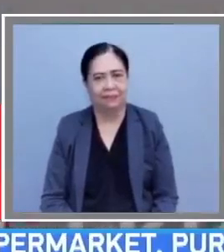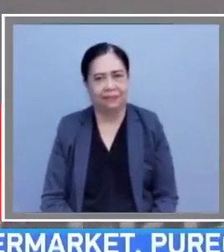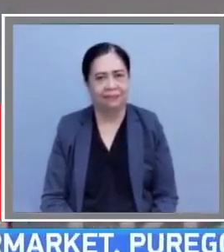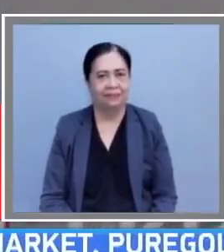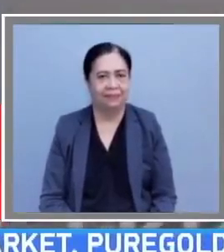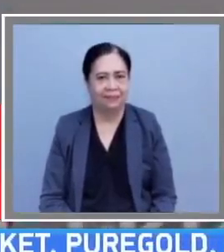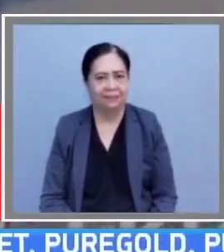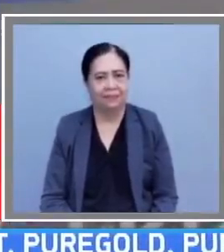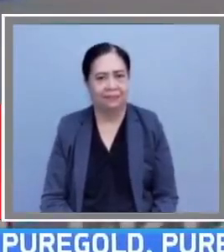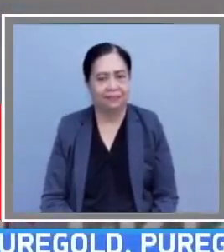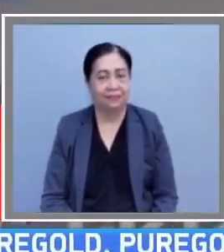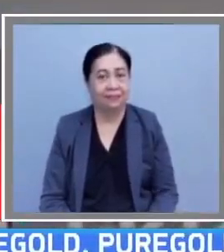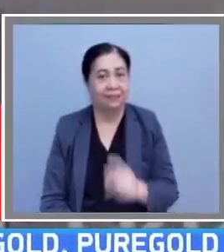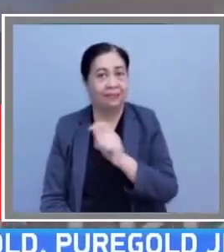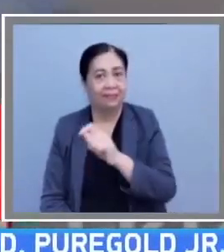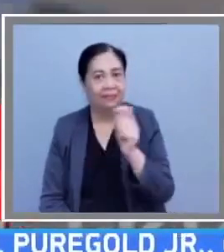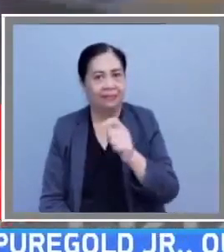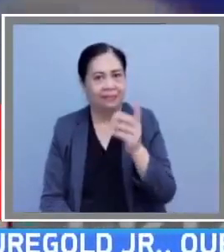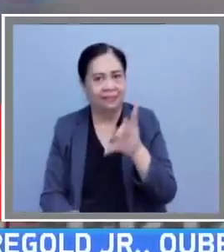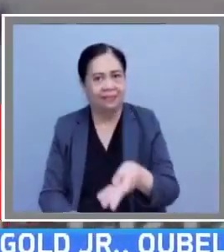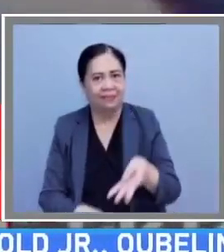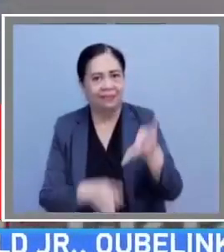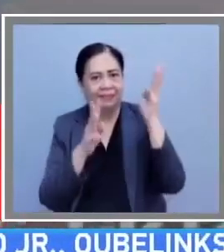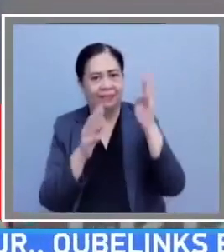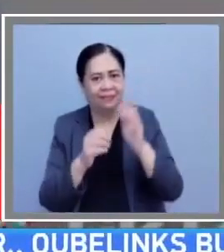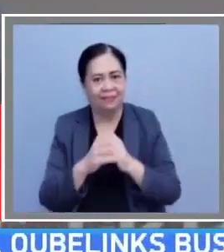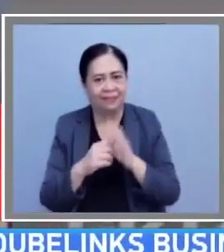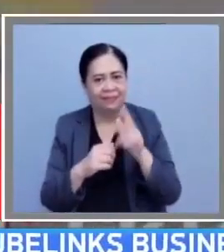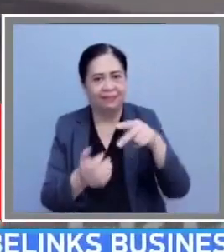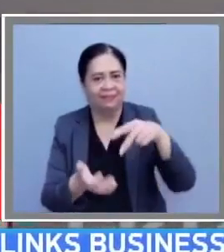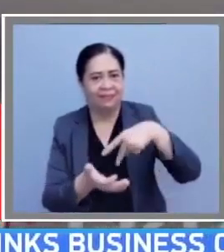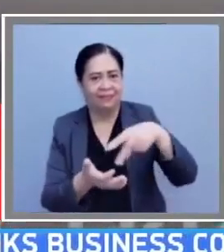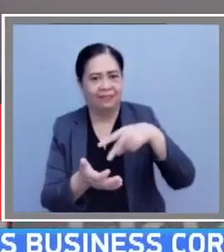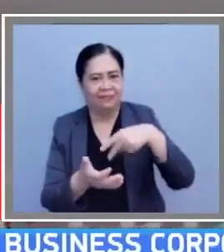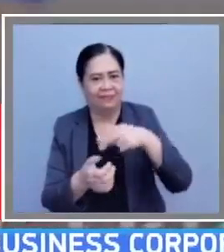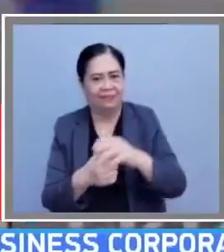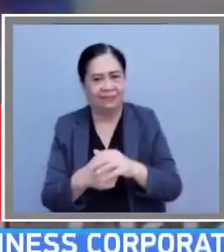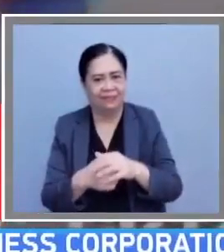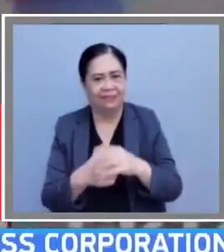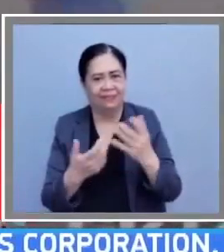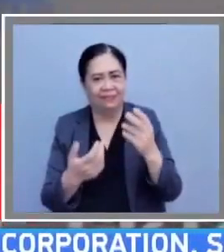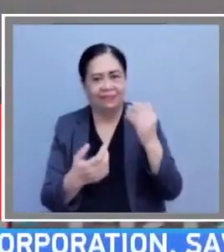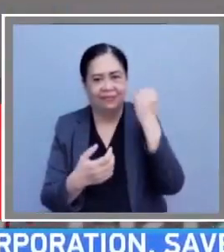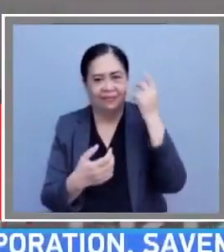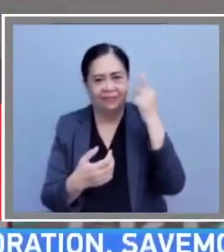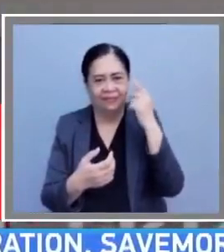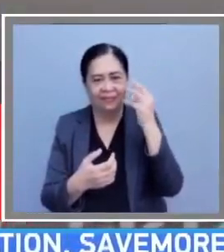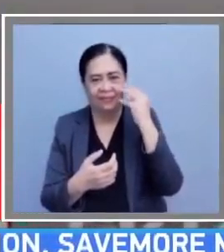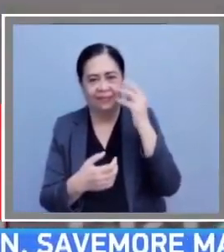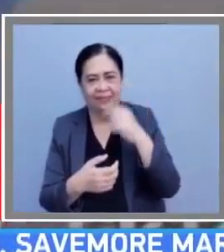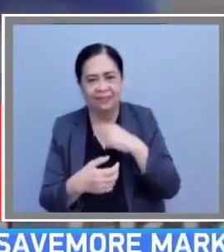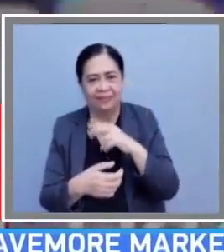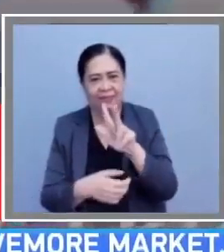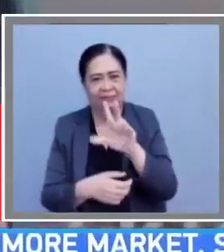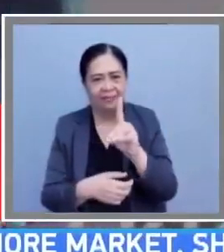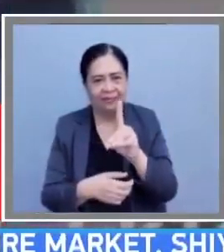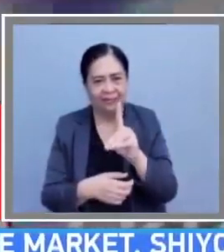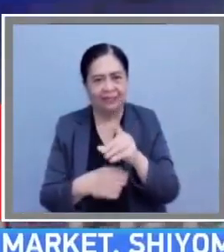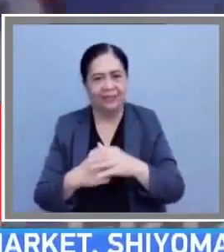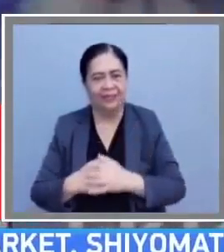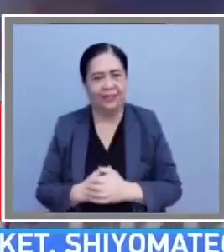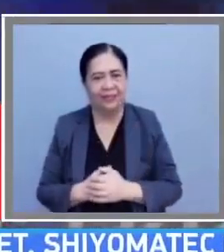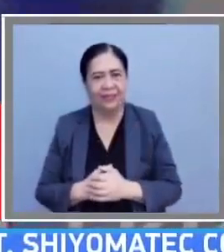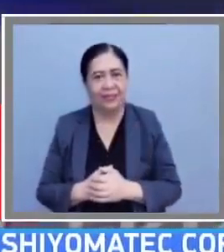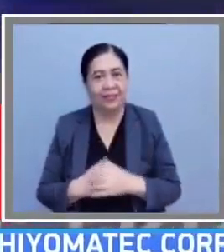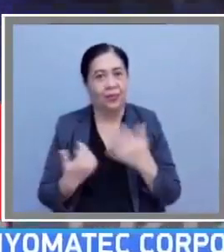Sa TikTok, nag-upload si JK ng paghataw nilang dalawa ni Mingyu sa kanta niyang 3D featuring Jack Harlow. Looking